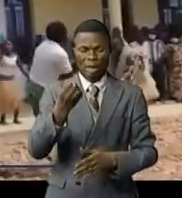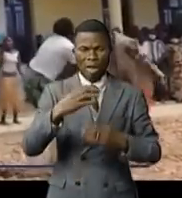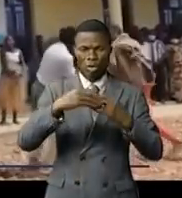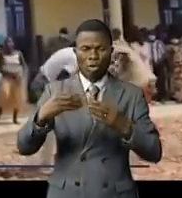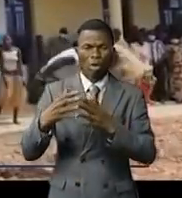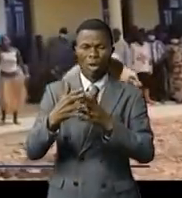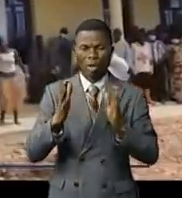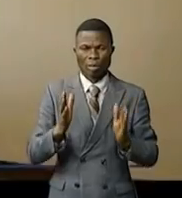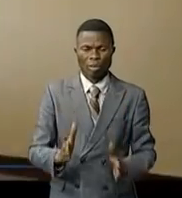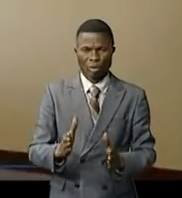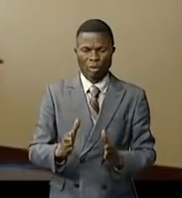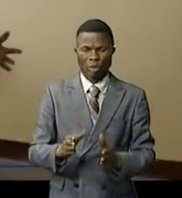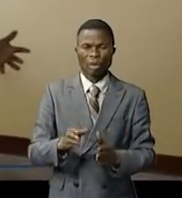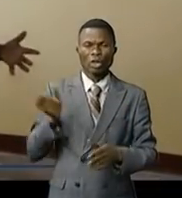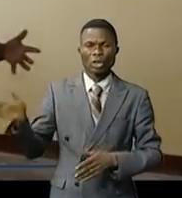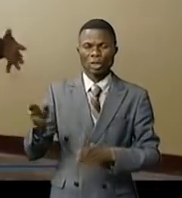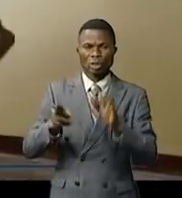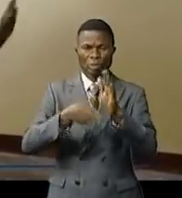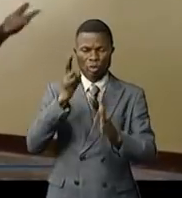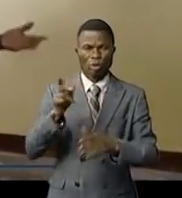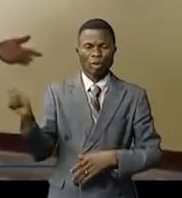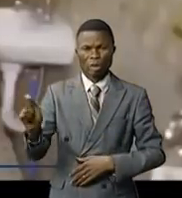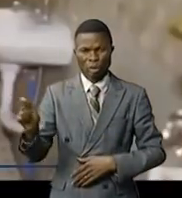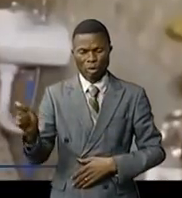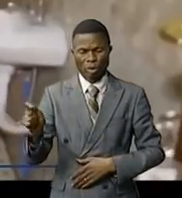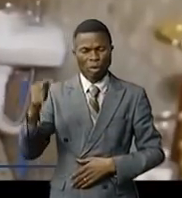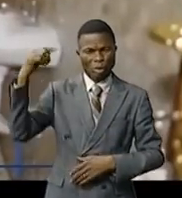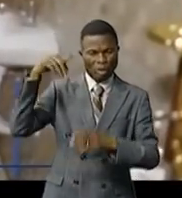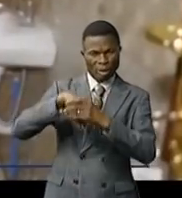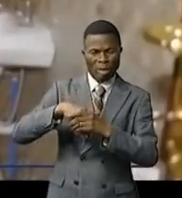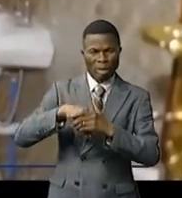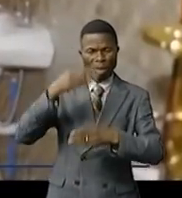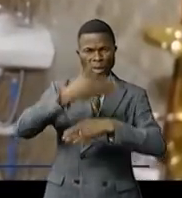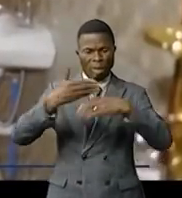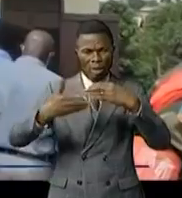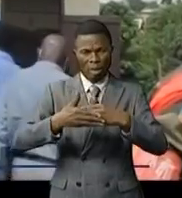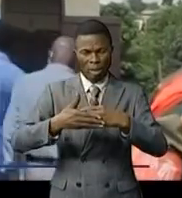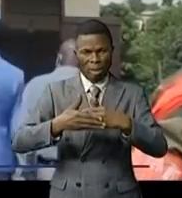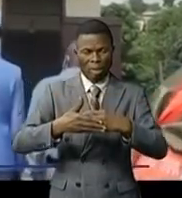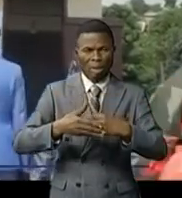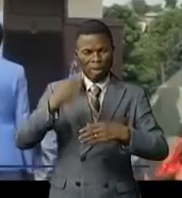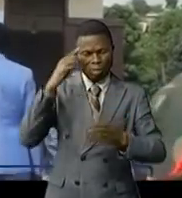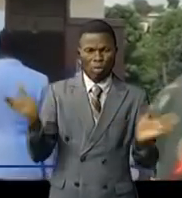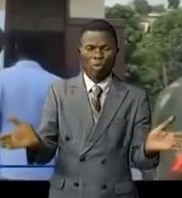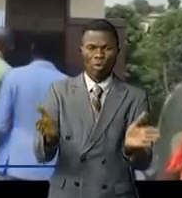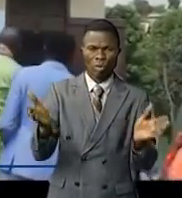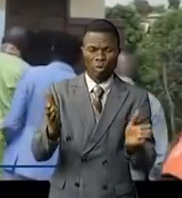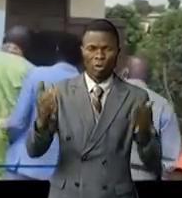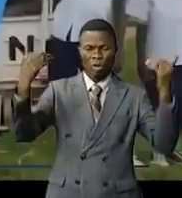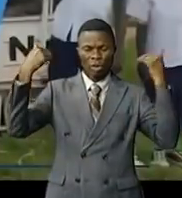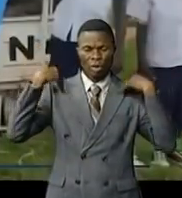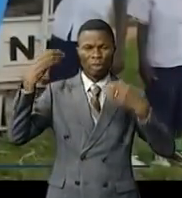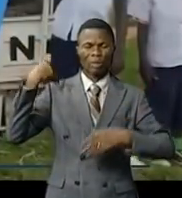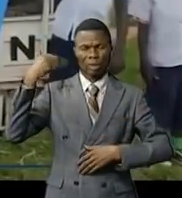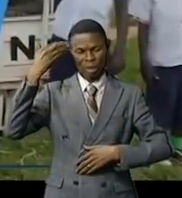$46,940 américains comprend 12 chambres, 2 toilettes internes et construit enfin de renforcer l'autorité de l'État